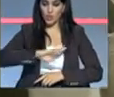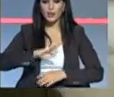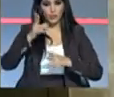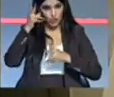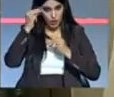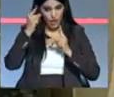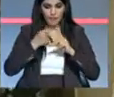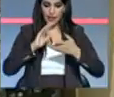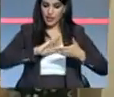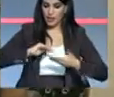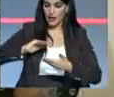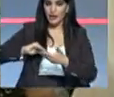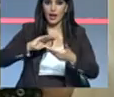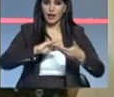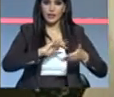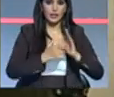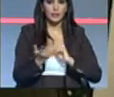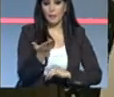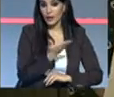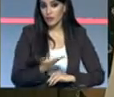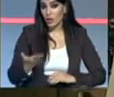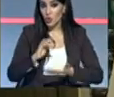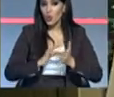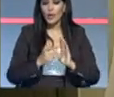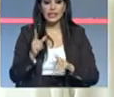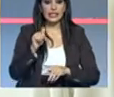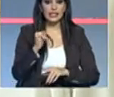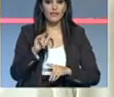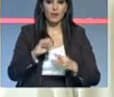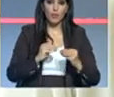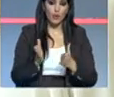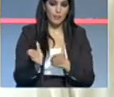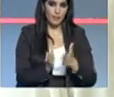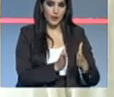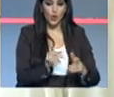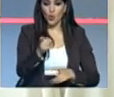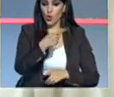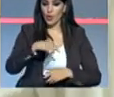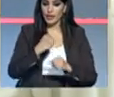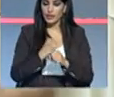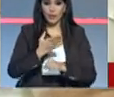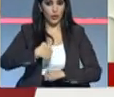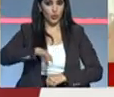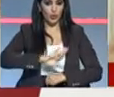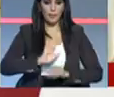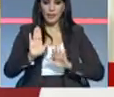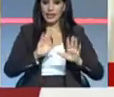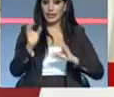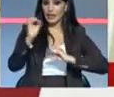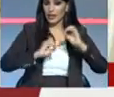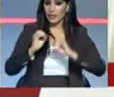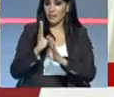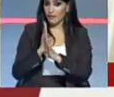أنه ننسق بين هالقطاعات الكل اللي موجودين هنا في أي إشكال. كل واحد عنده دوره وقاعد يعمل فيه. الشرطة عندك التنظيم في